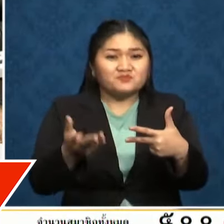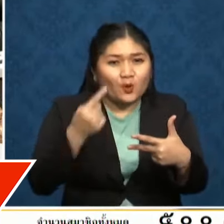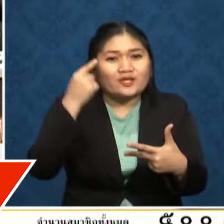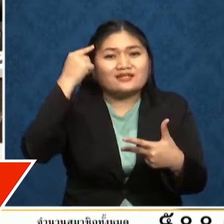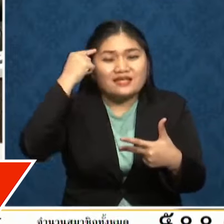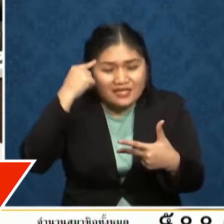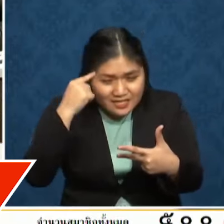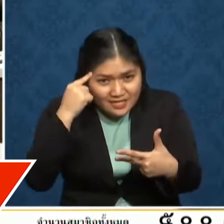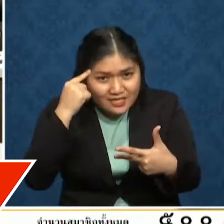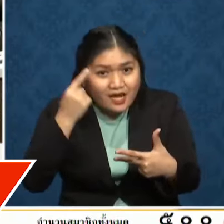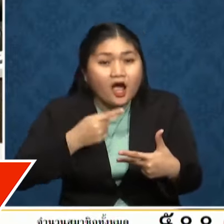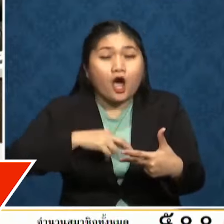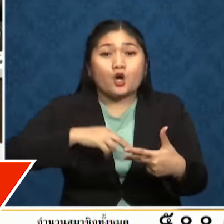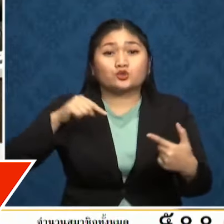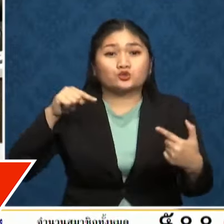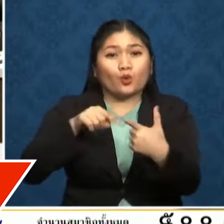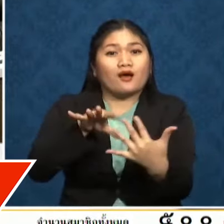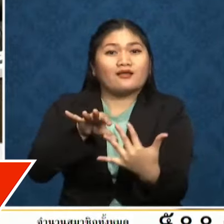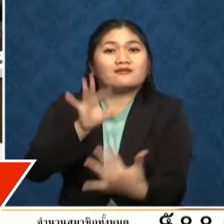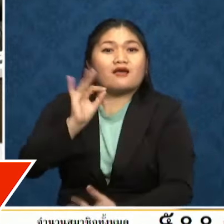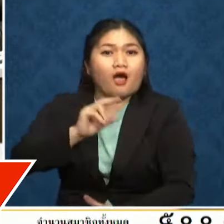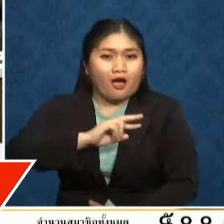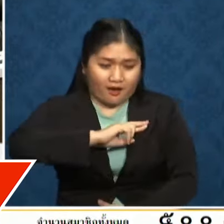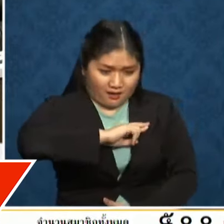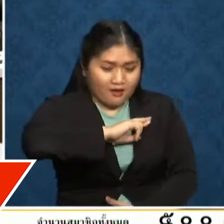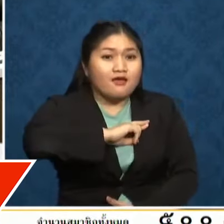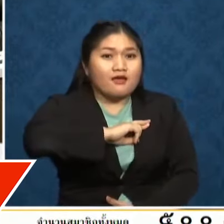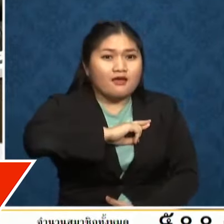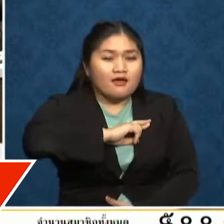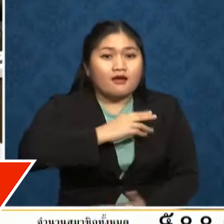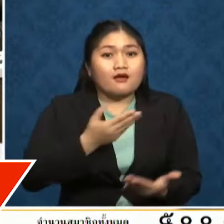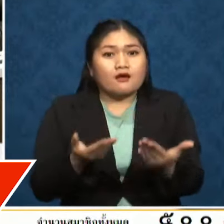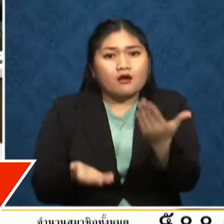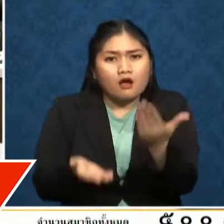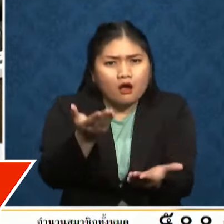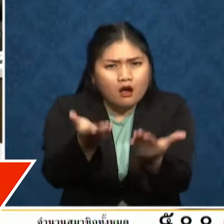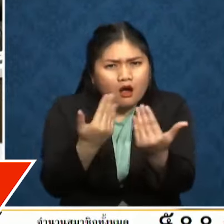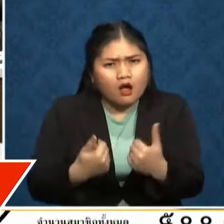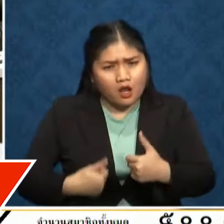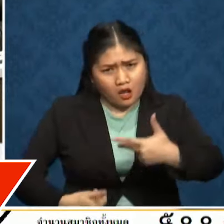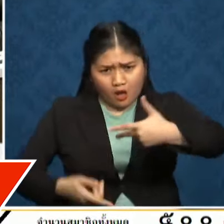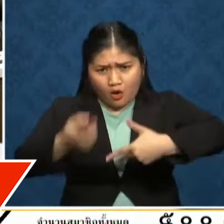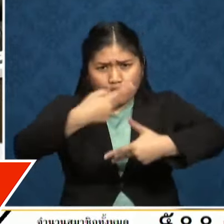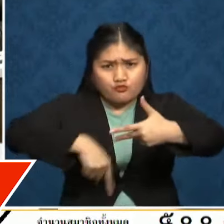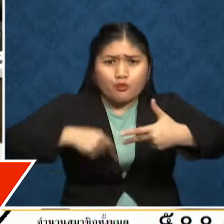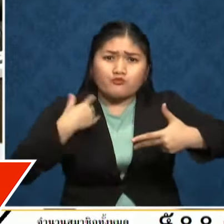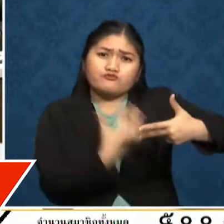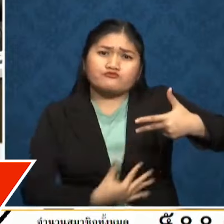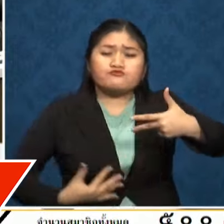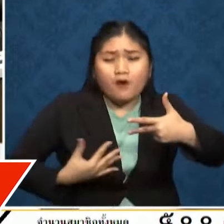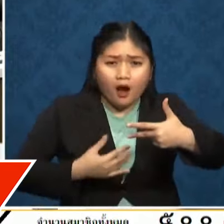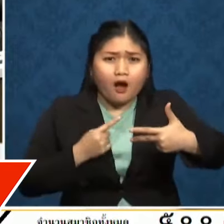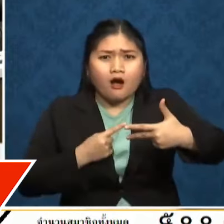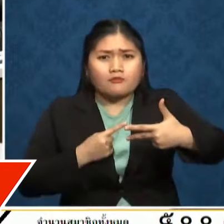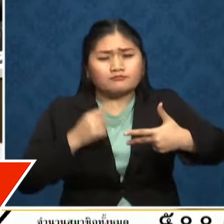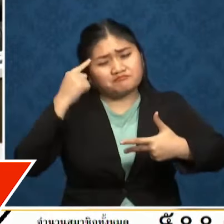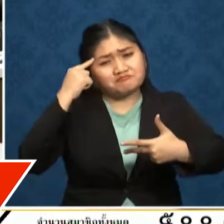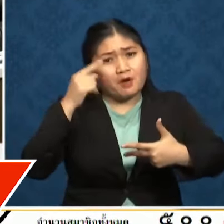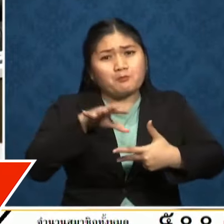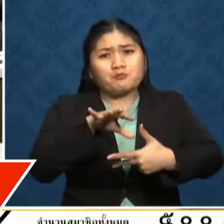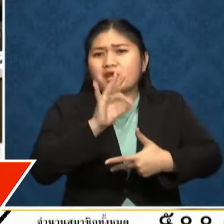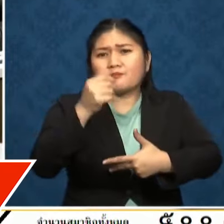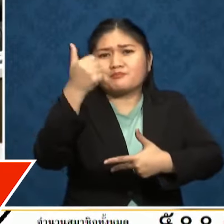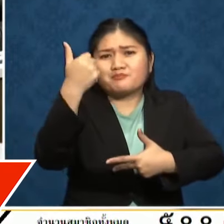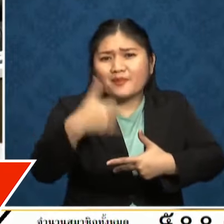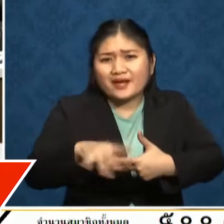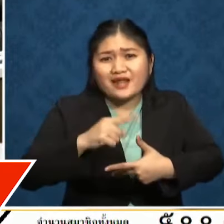หรือวิธีทางเพศสทธสำคญที่สุดครับไม่วาจะเป็นเพศโดยสรีระซึ่ไม่อาจเลือกโย